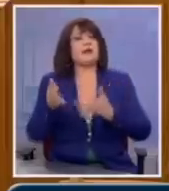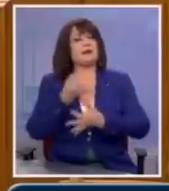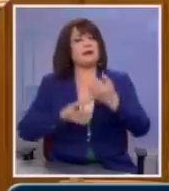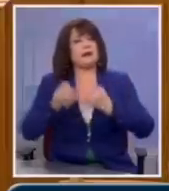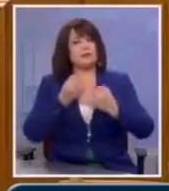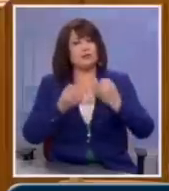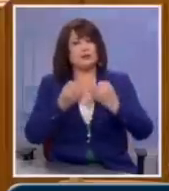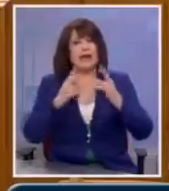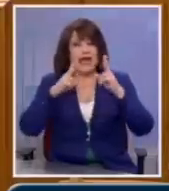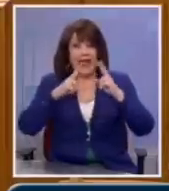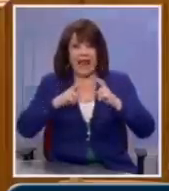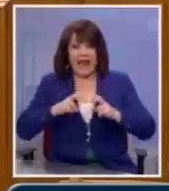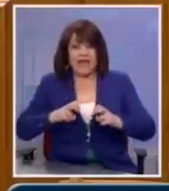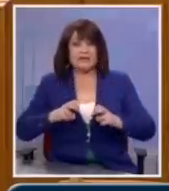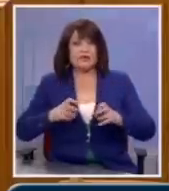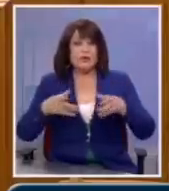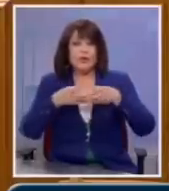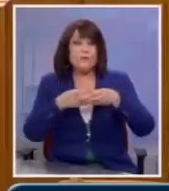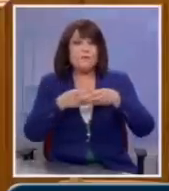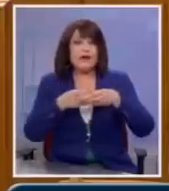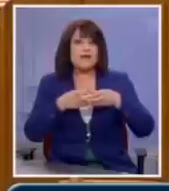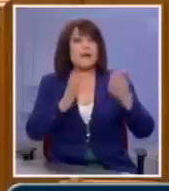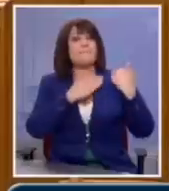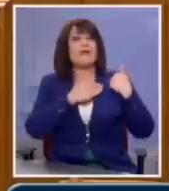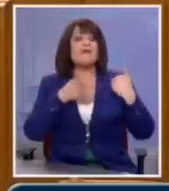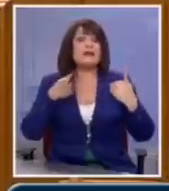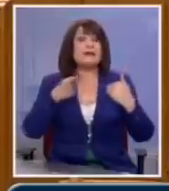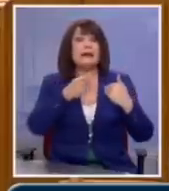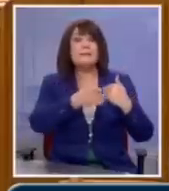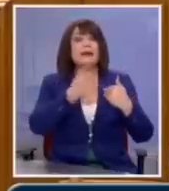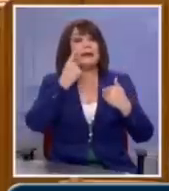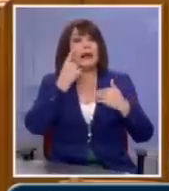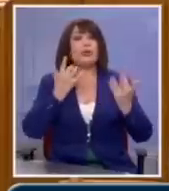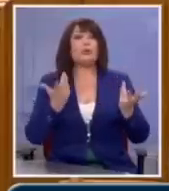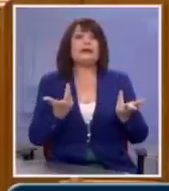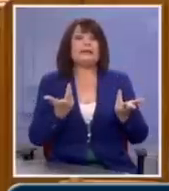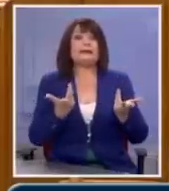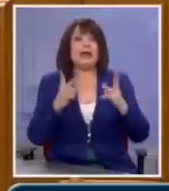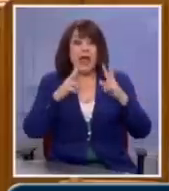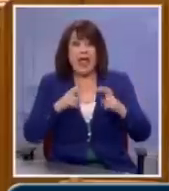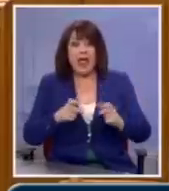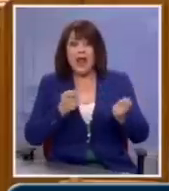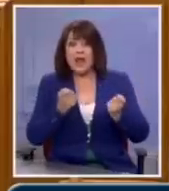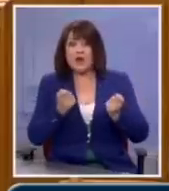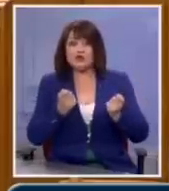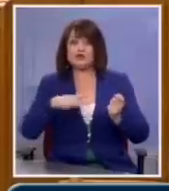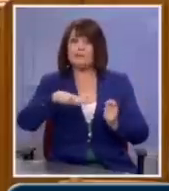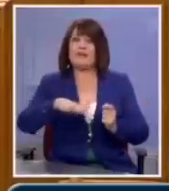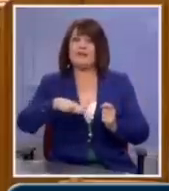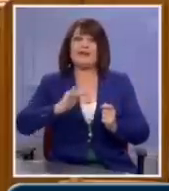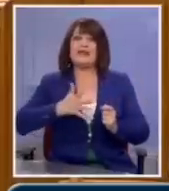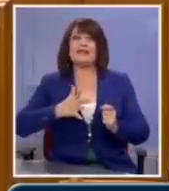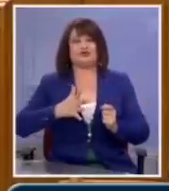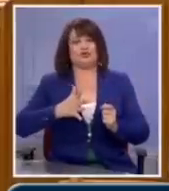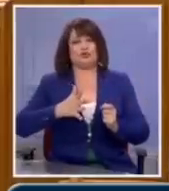βρείτε ελεγκτικούς μηχανισμούς που θα προβλέπουν και θα ελέγχουν ότι κάποιο παιδί μπορεί να